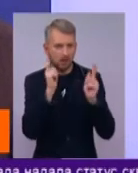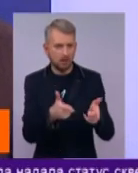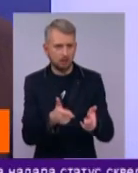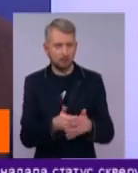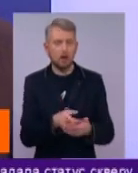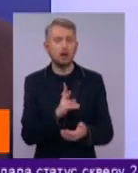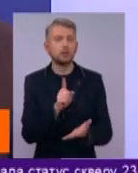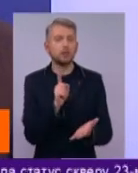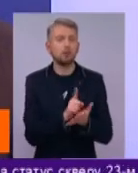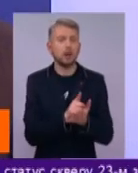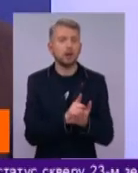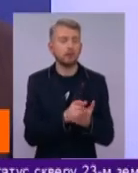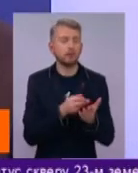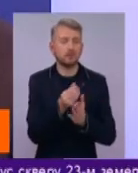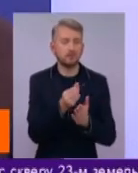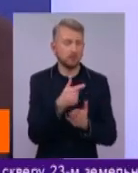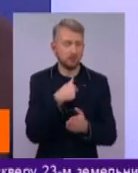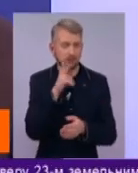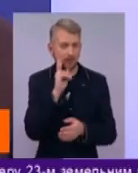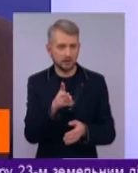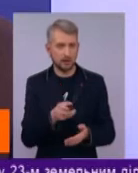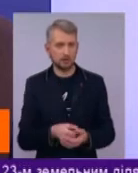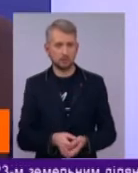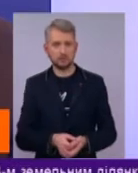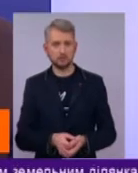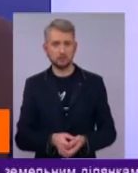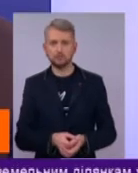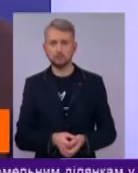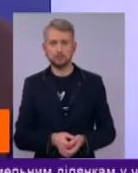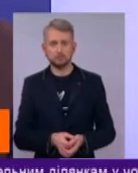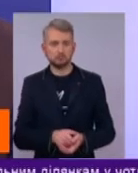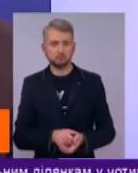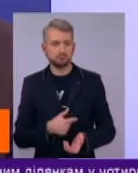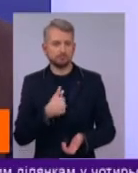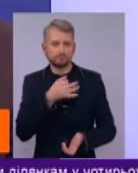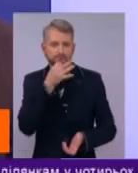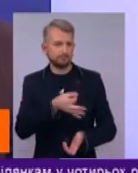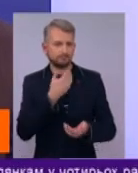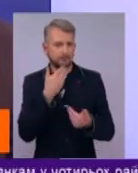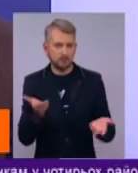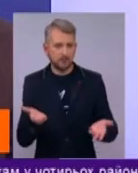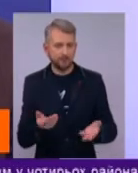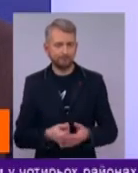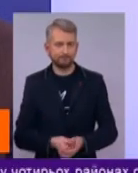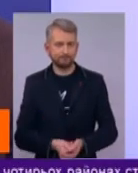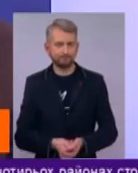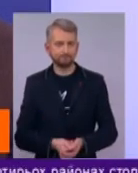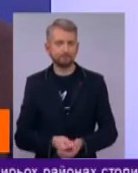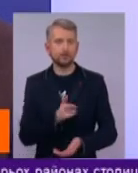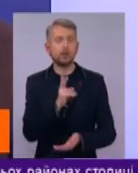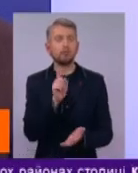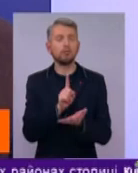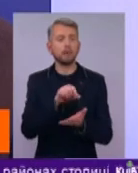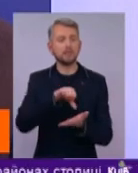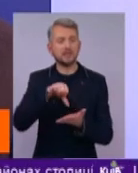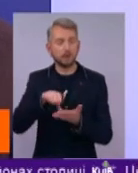має фінансувати, я не знаю. Я не маю відповіді на це питання. Хто має